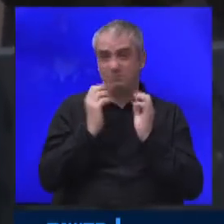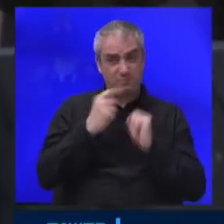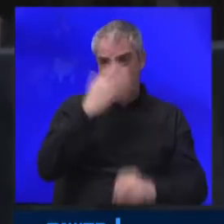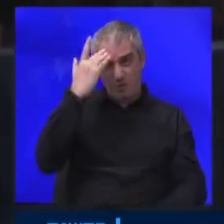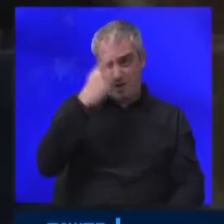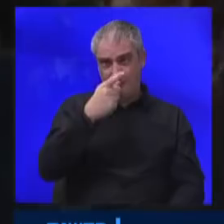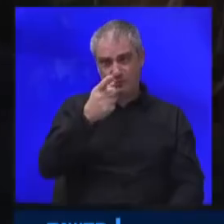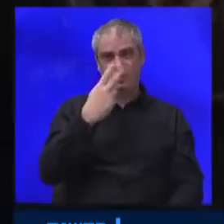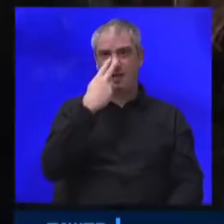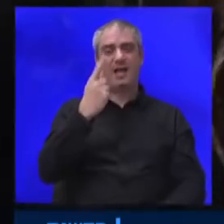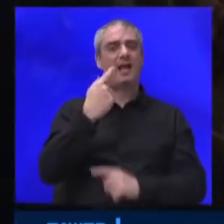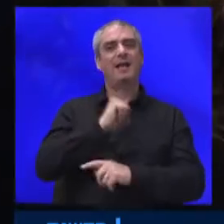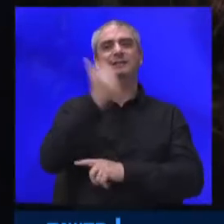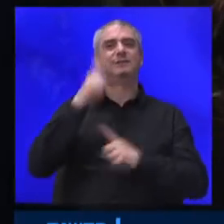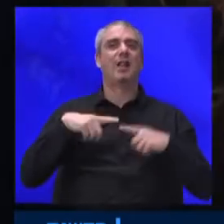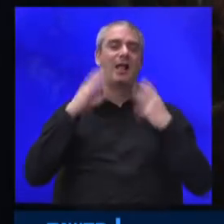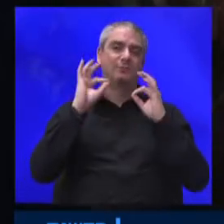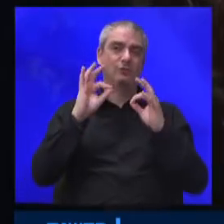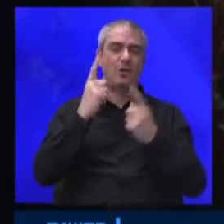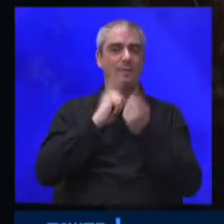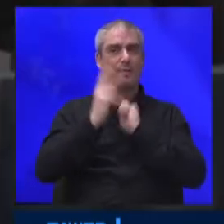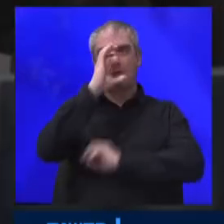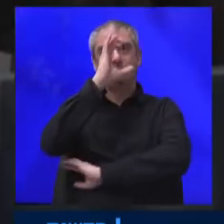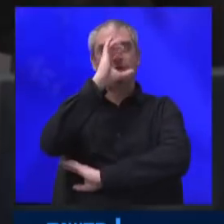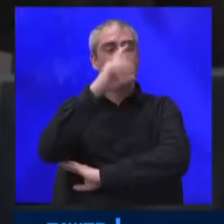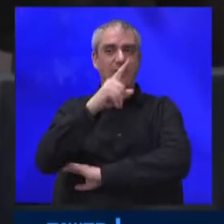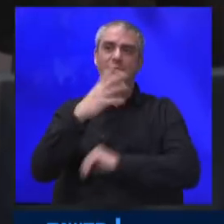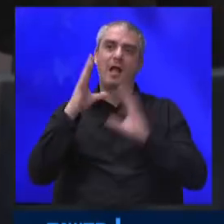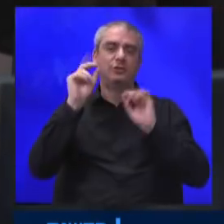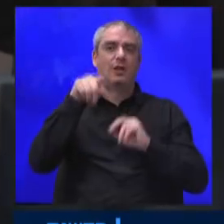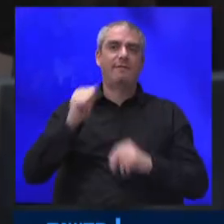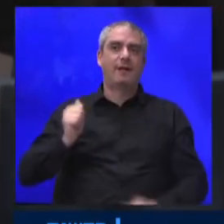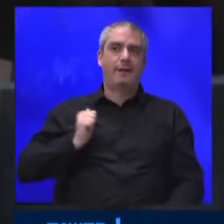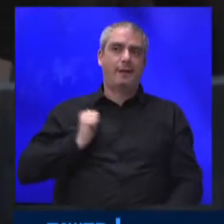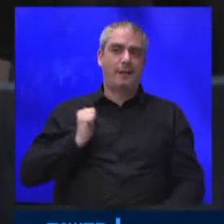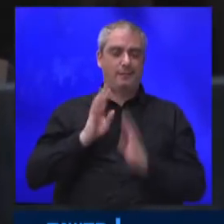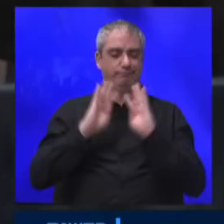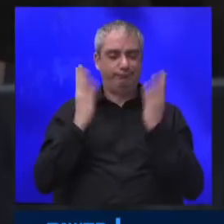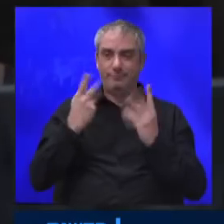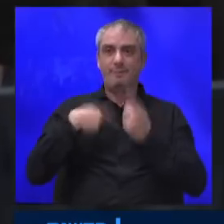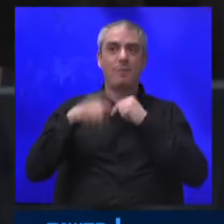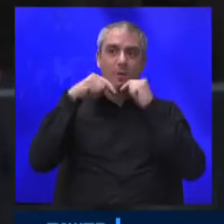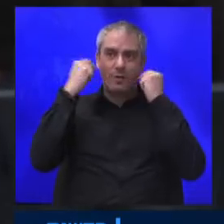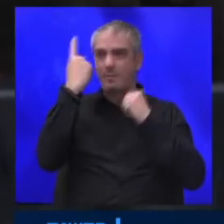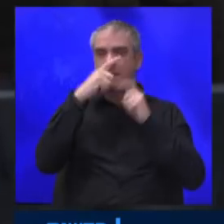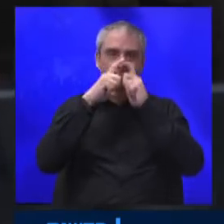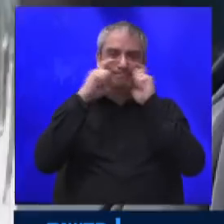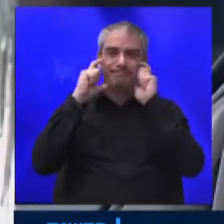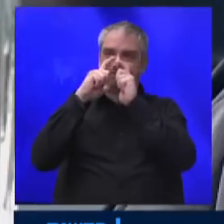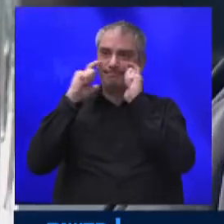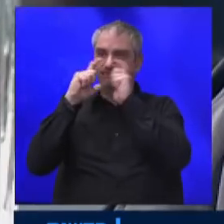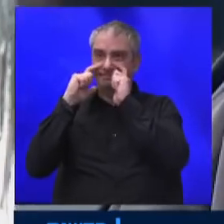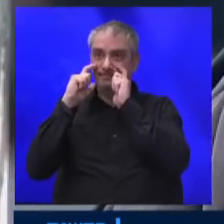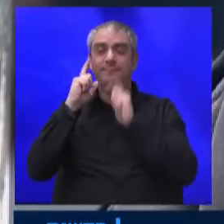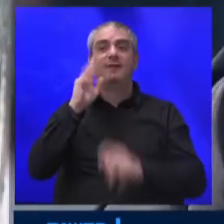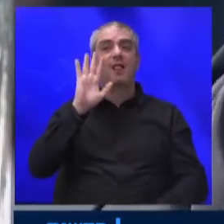ביידן שיראה רגע השיא של חייו. במקום צופים נלהבים, עשרות אלפי חיילים, במקום חיוכים, פנים מכוסים במסכות. אבל